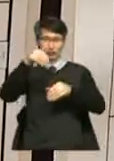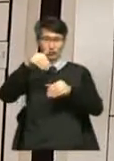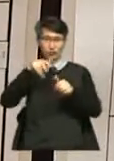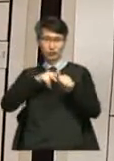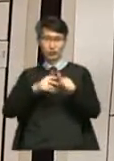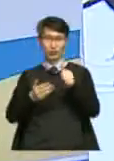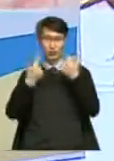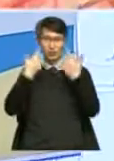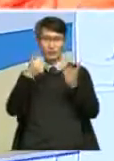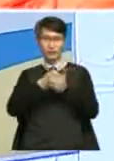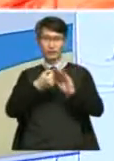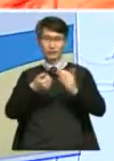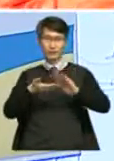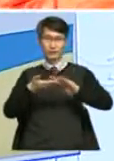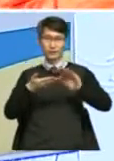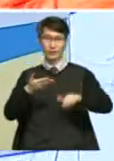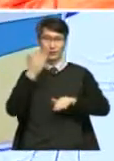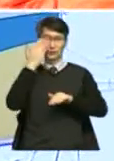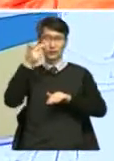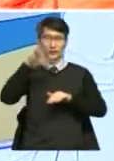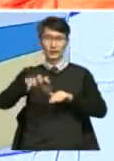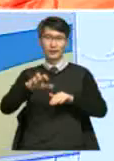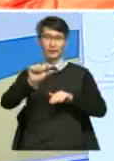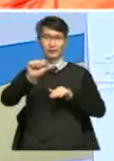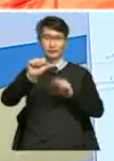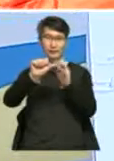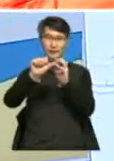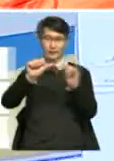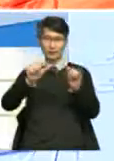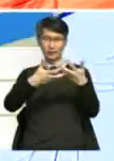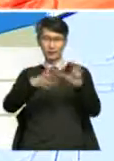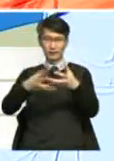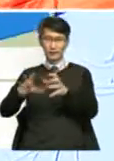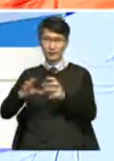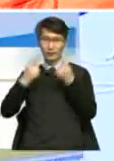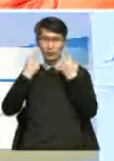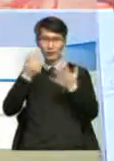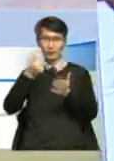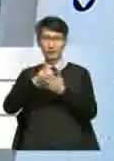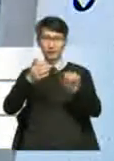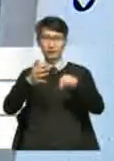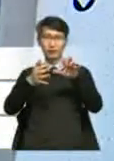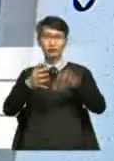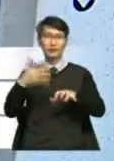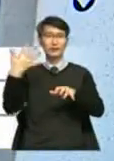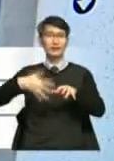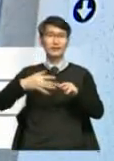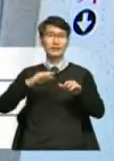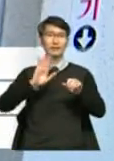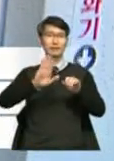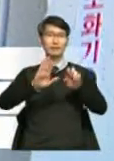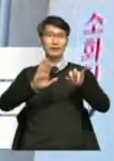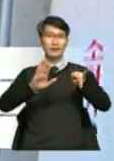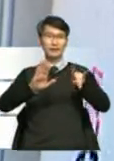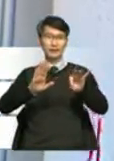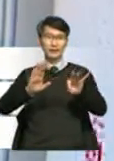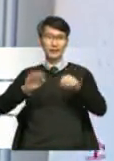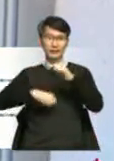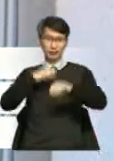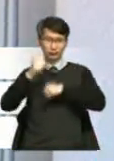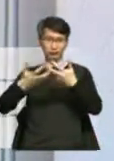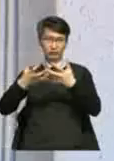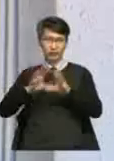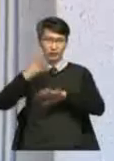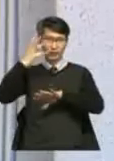확정됐습니다. 이에 따라 용산에선 총 5명의 정당 후보가 확정된 가운데 아직 민생당과 자유공화당의